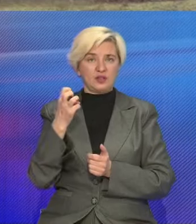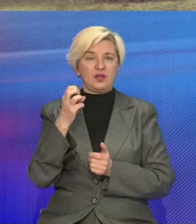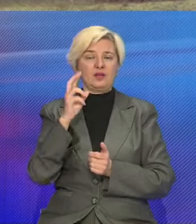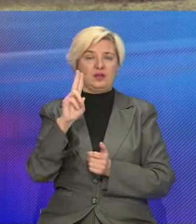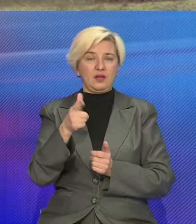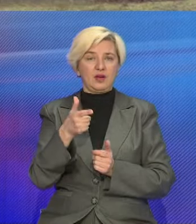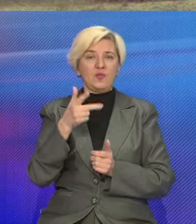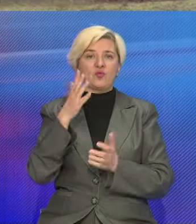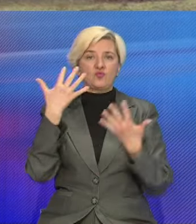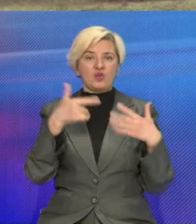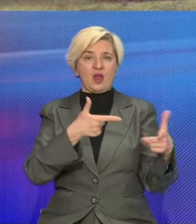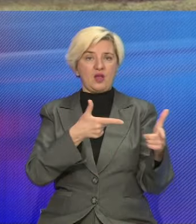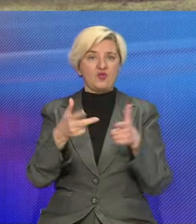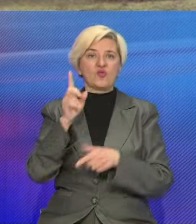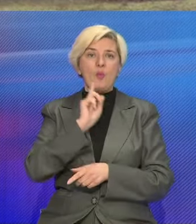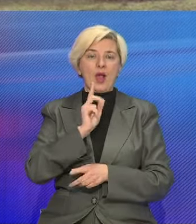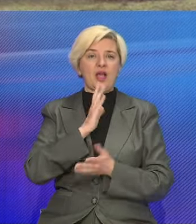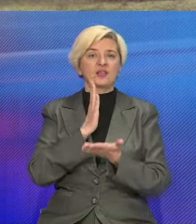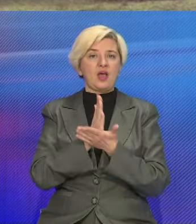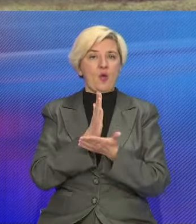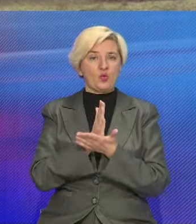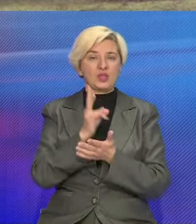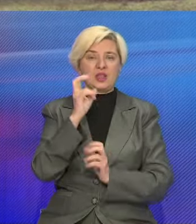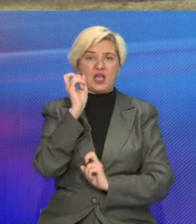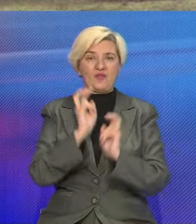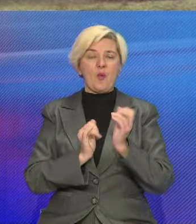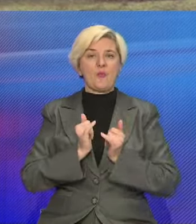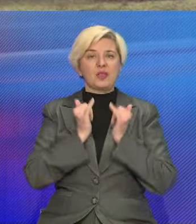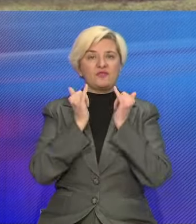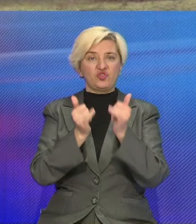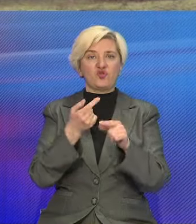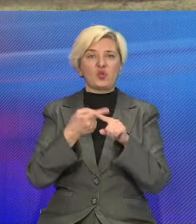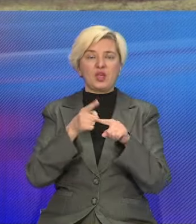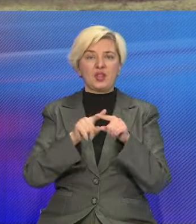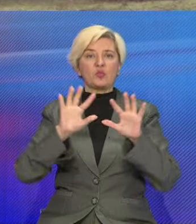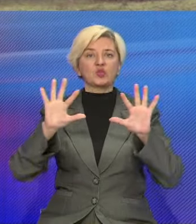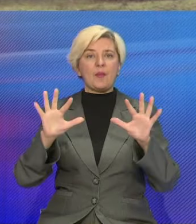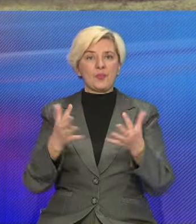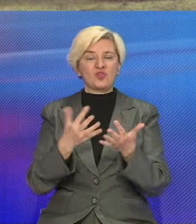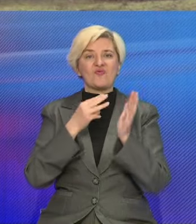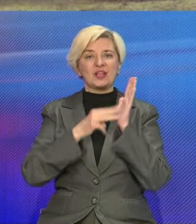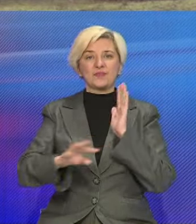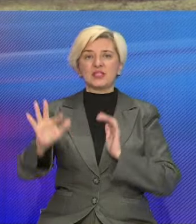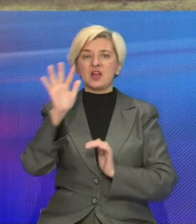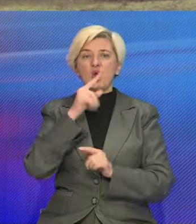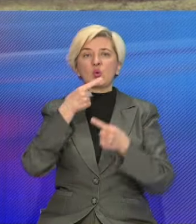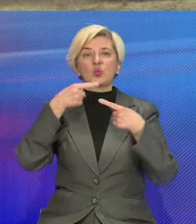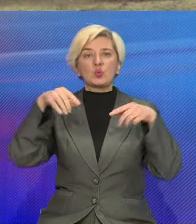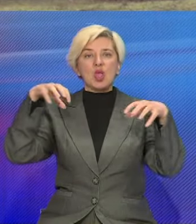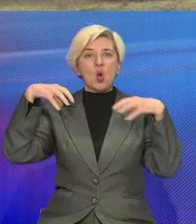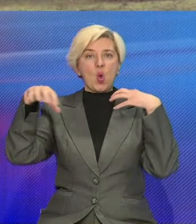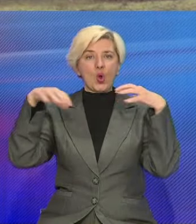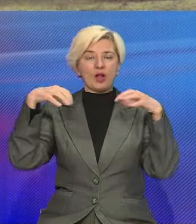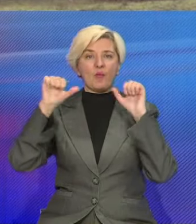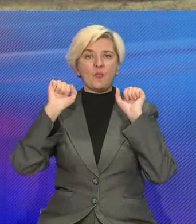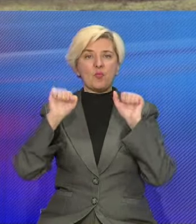заводі, он посвящён как раз таки вот этому событию 80-летия. Другі колокола, ну,